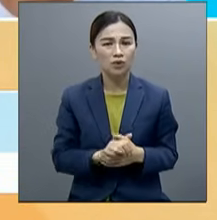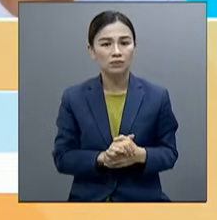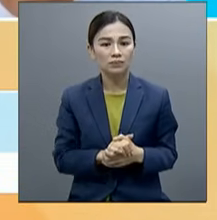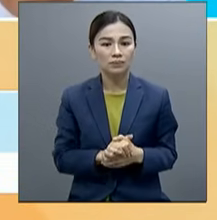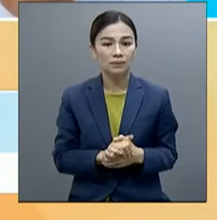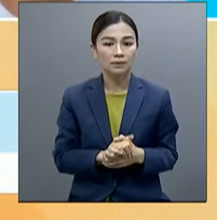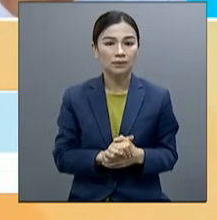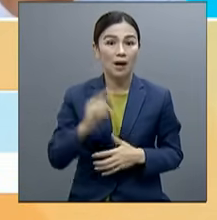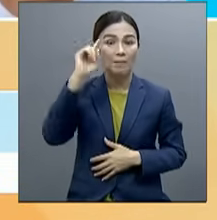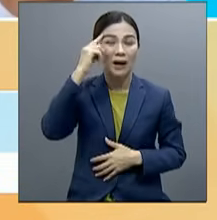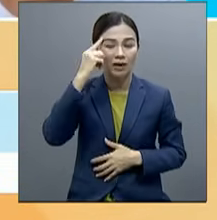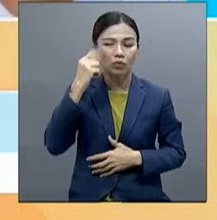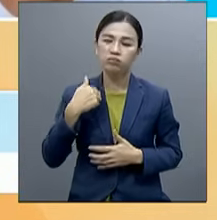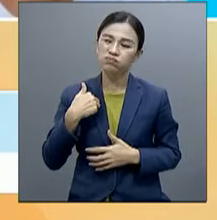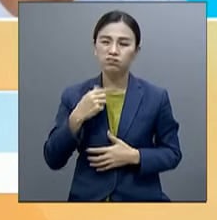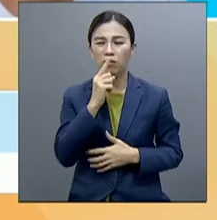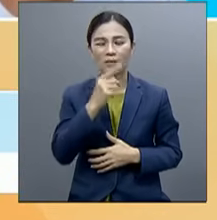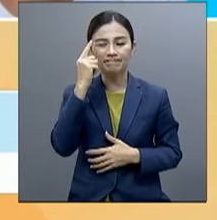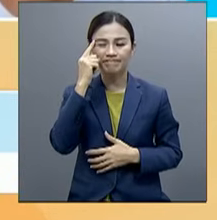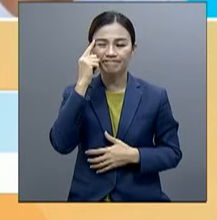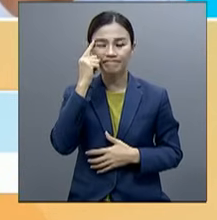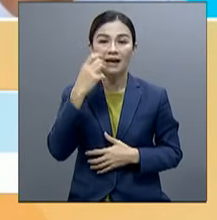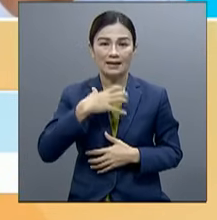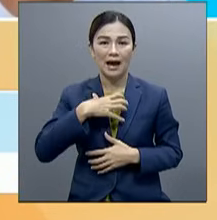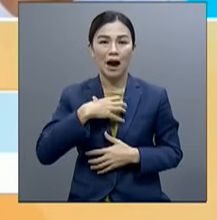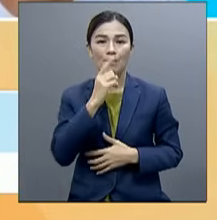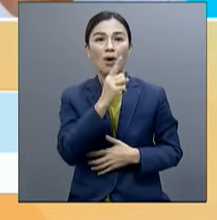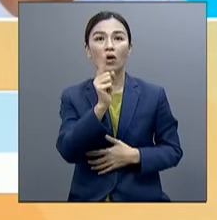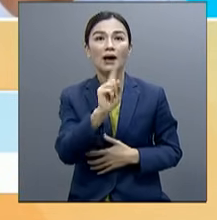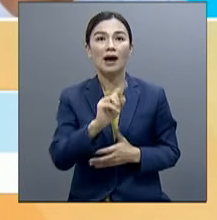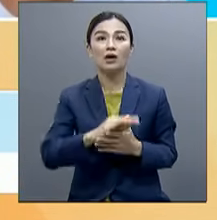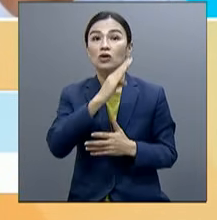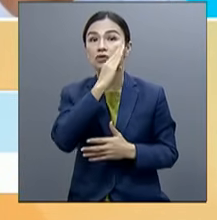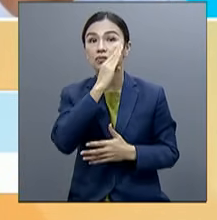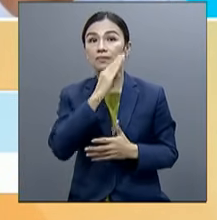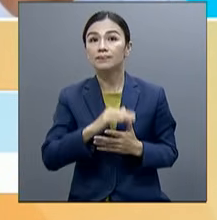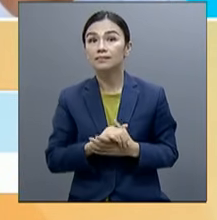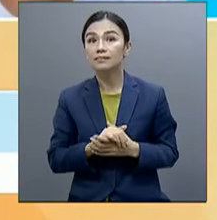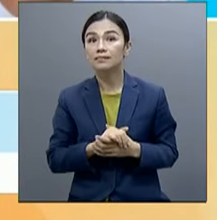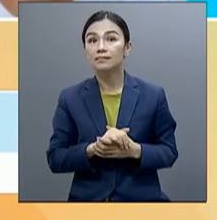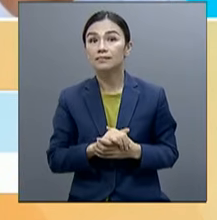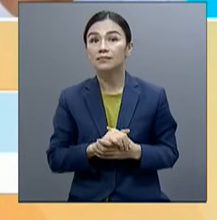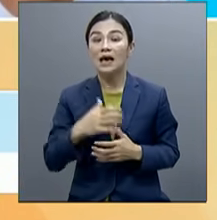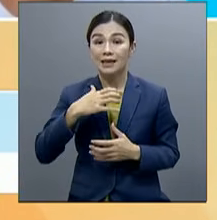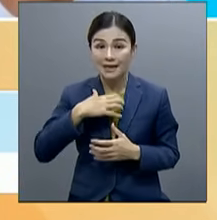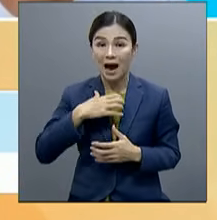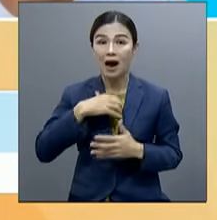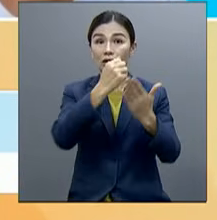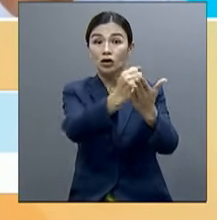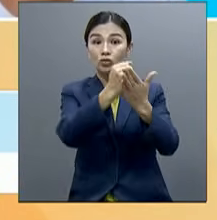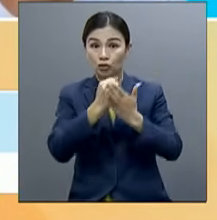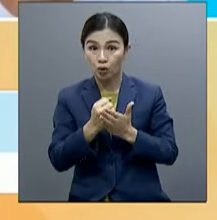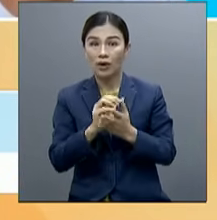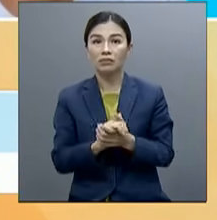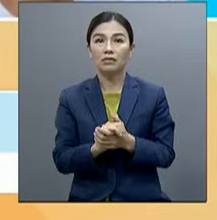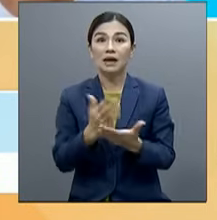จะต้องฝากอะไรนะครับแต่ว่าก็ยังจะฝากในเรื่องของถ้าเกิดว่าอยากจะช่วยก็สามารถที่จะระดมทุนที่